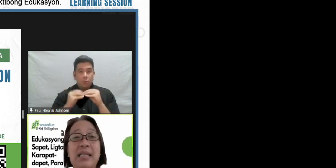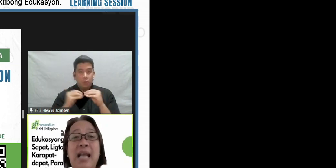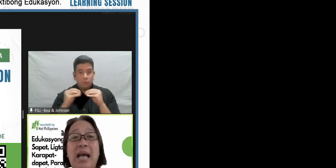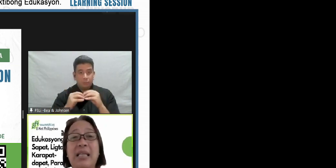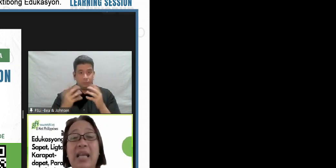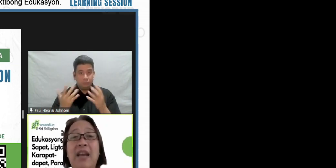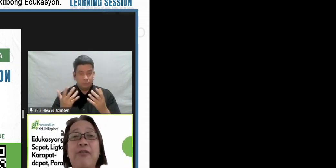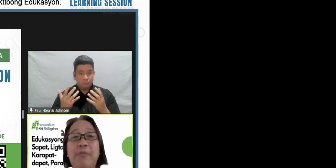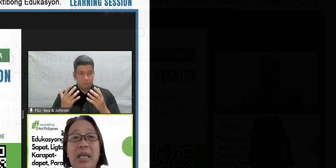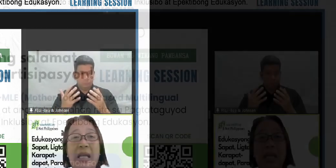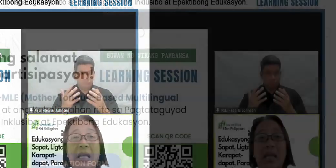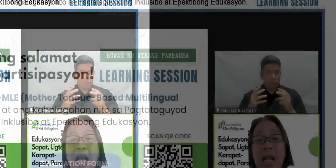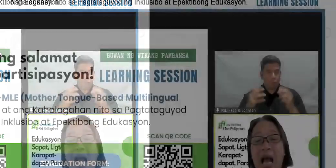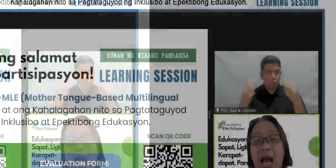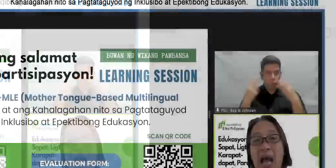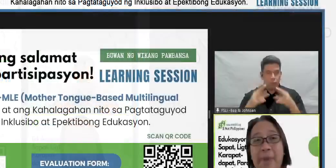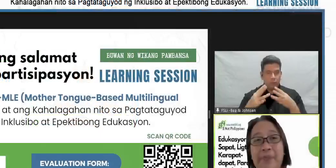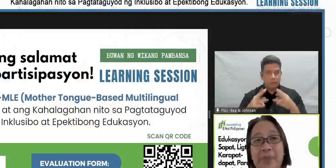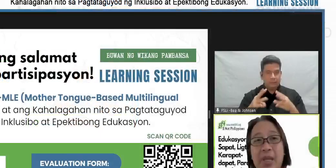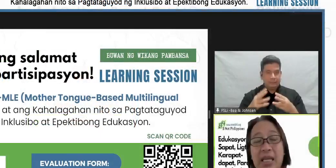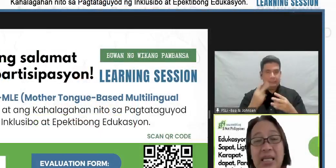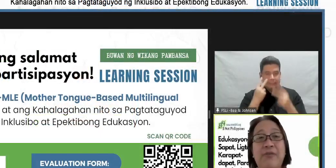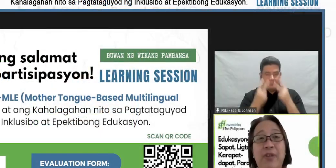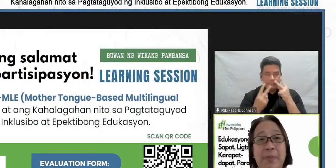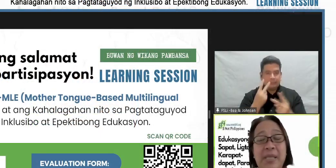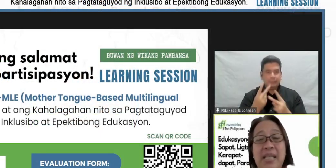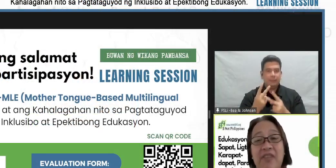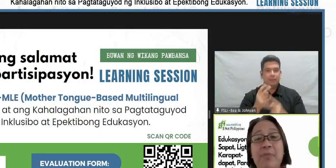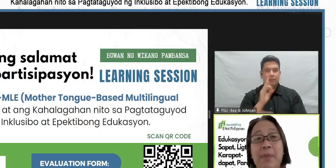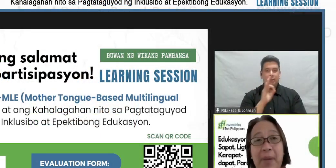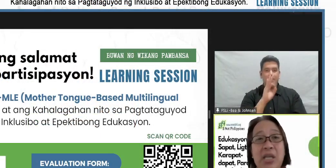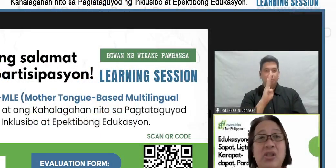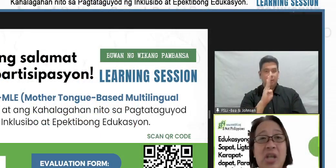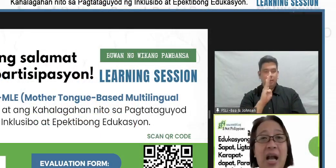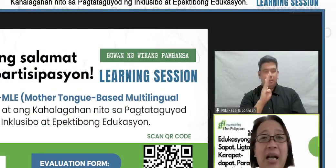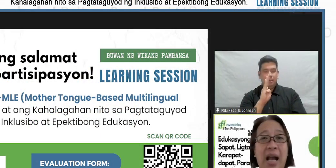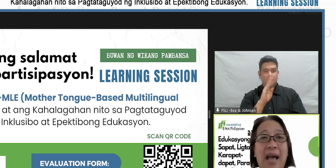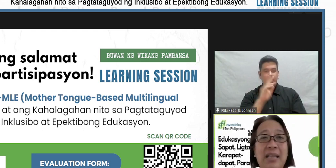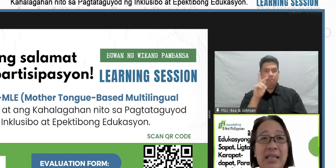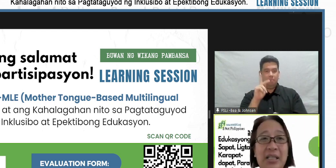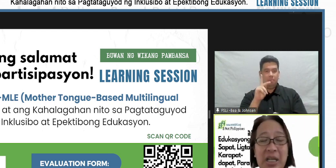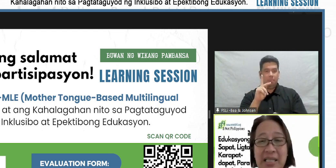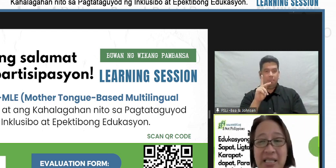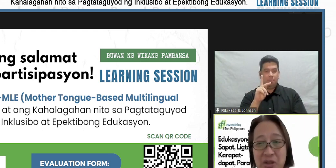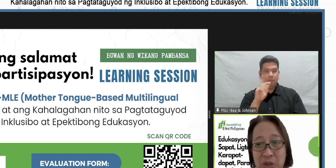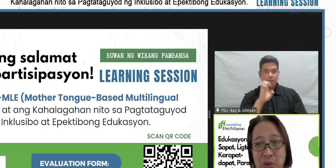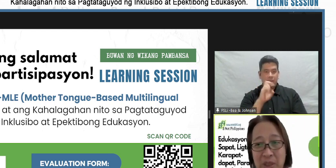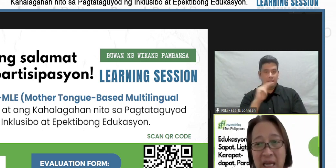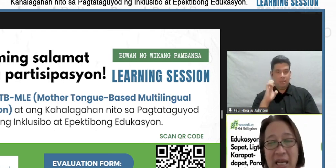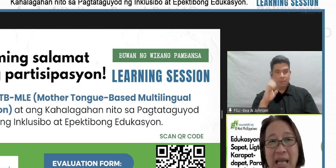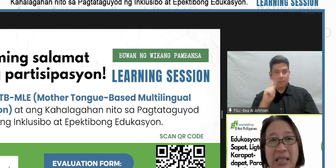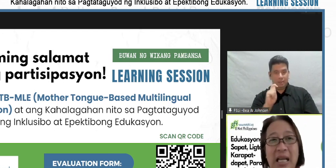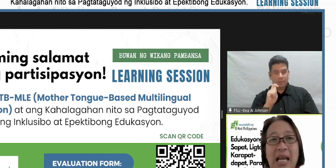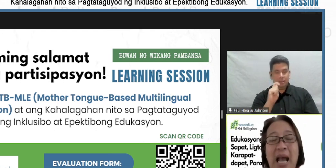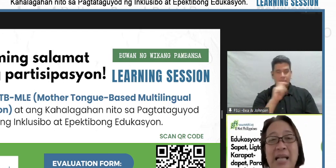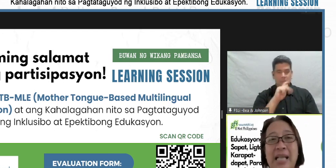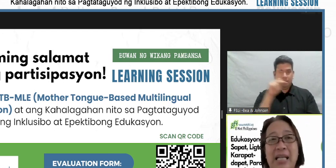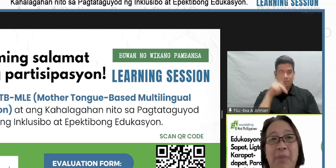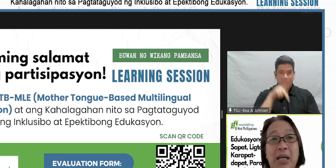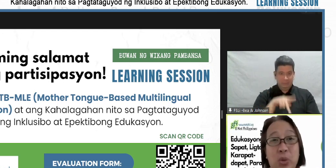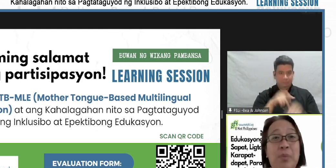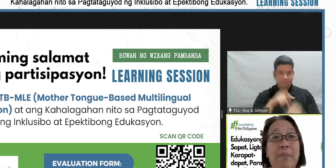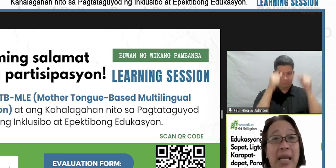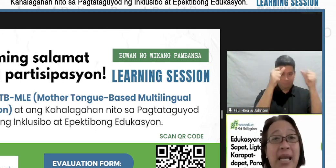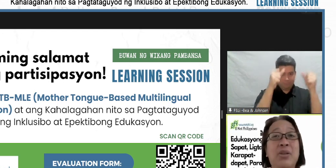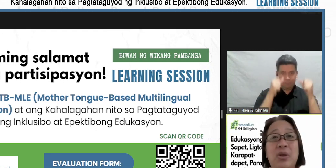na natin sa ating FB, Inet Philippines FB page ang ating learning session today. At